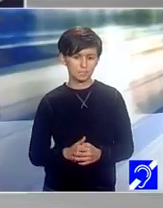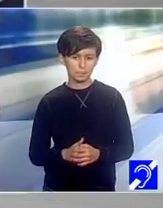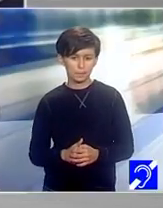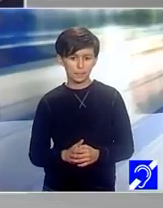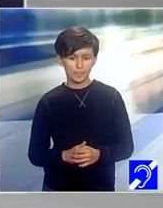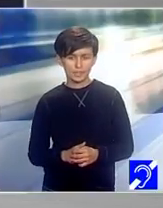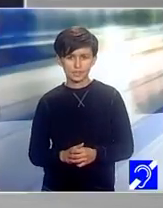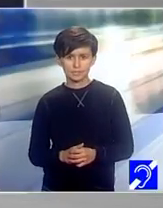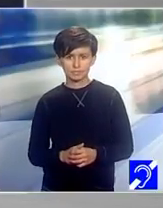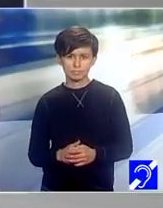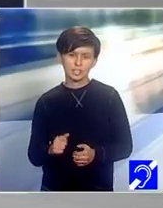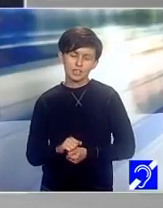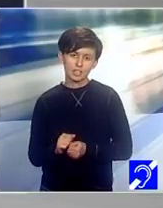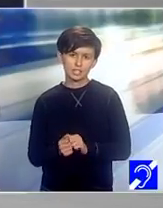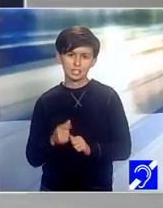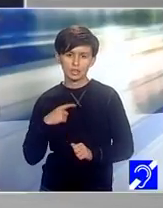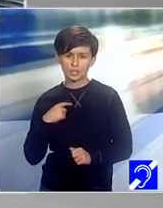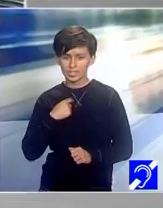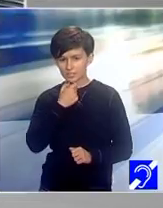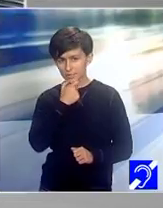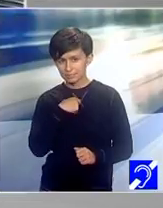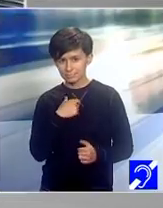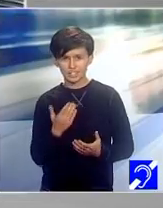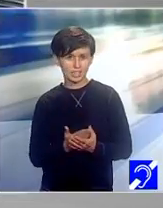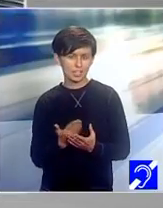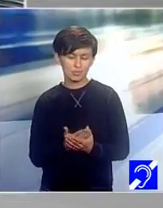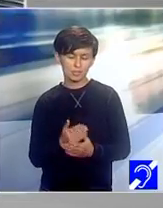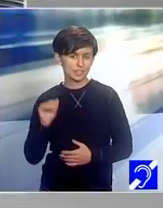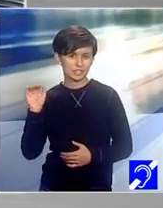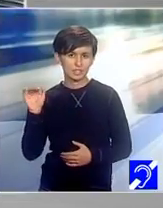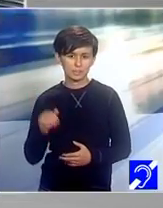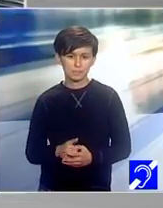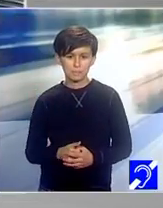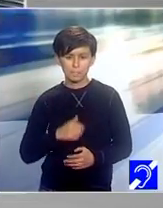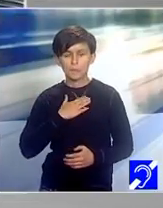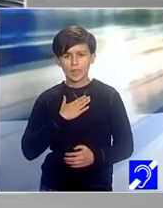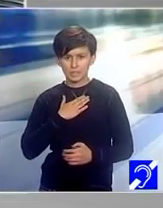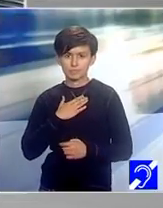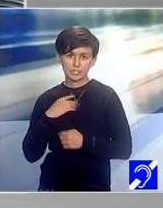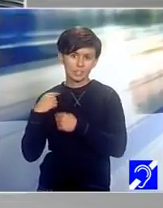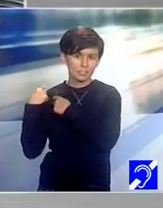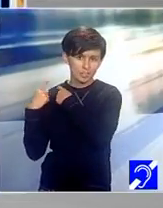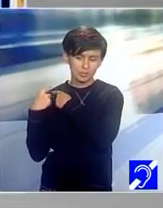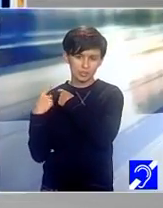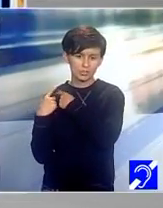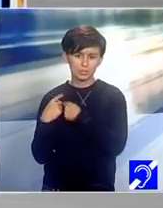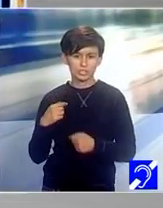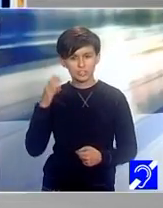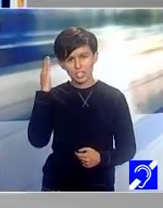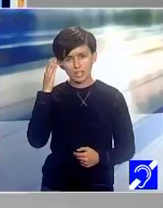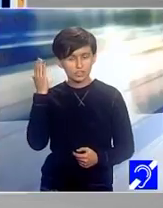urmași sau vechea poveste? Nu. Avem urmași. Chiar și la școală am fost cu